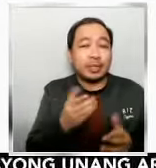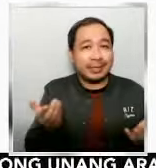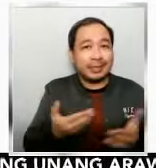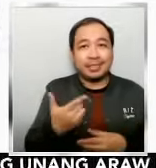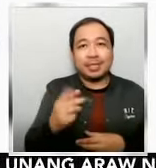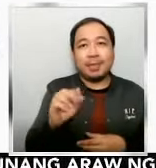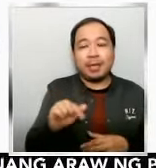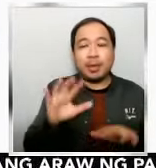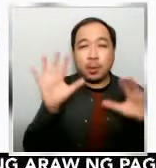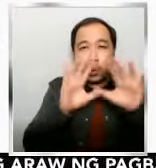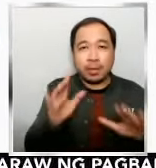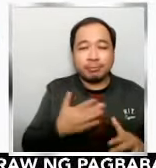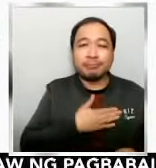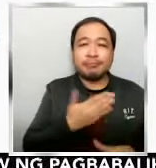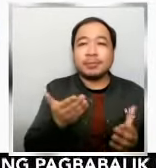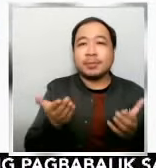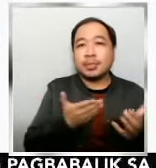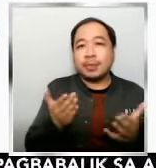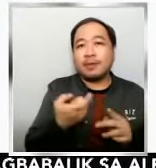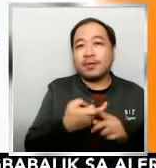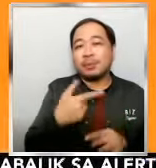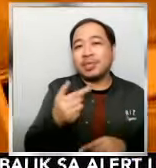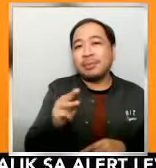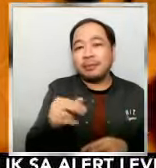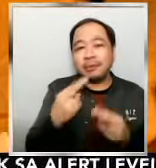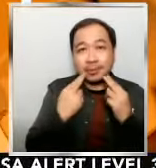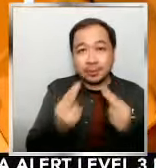serbisyong totoo ng GMA News.